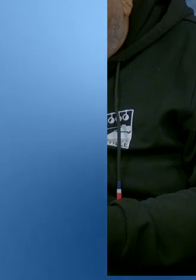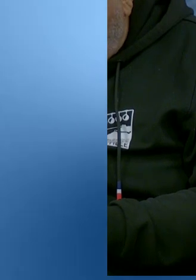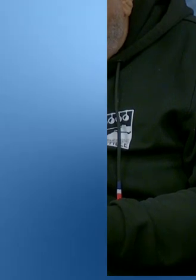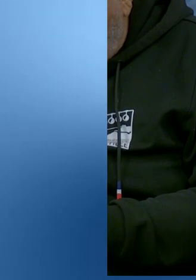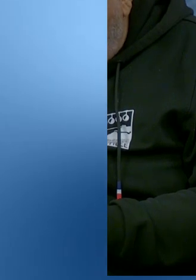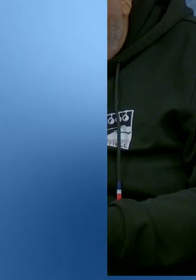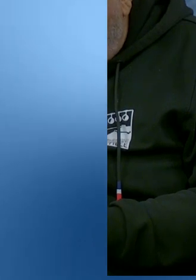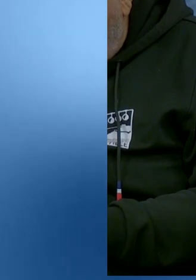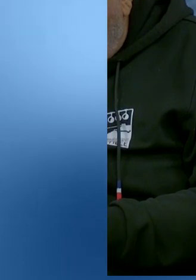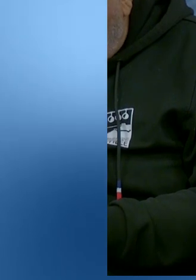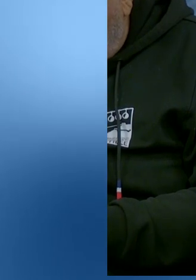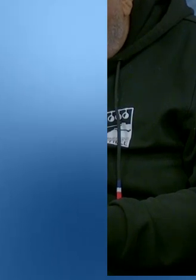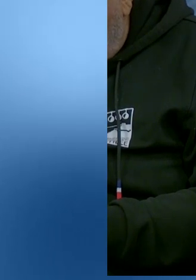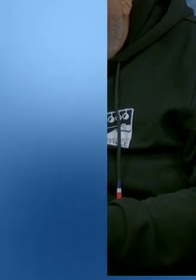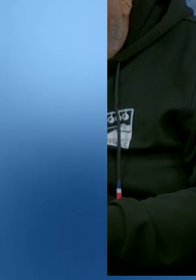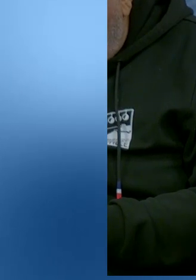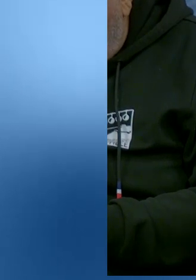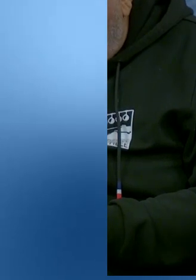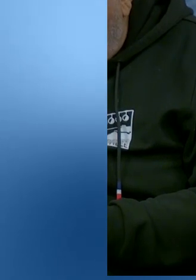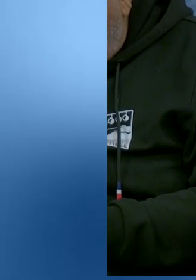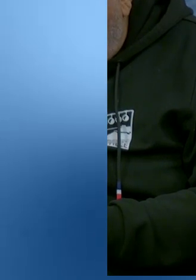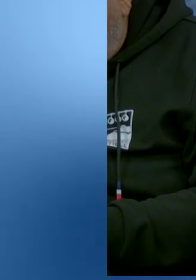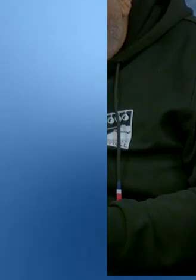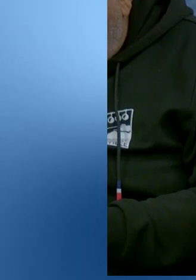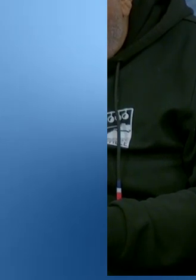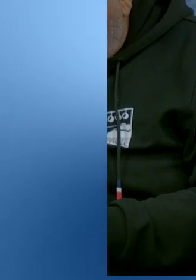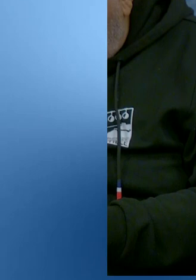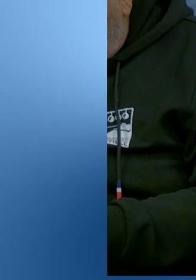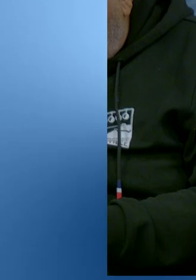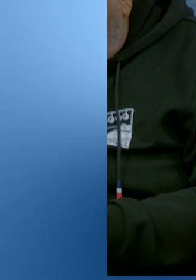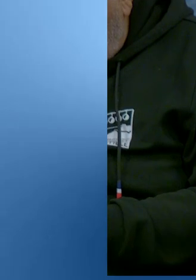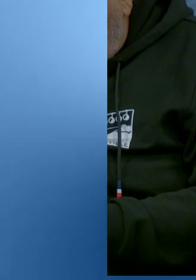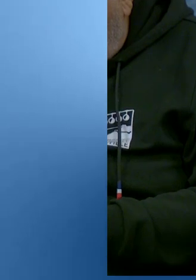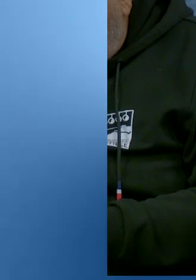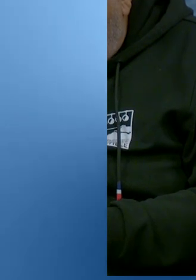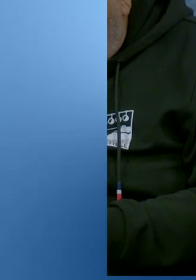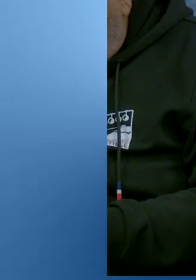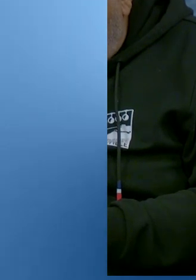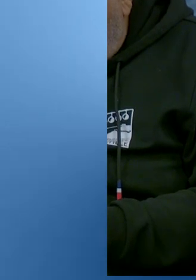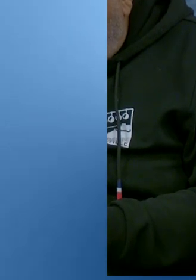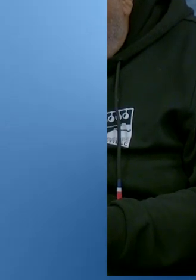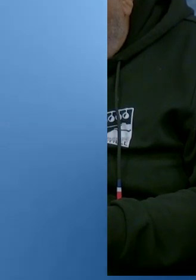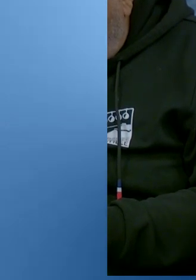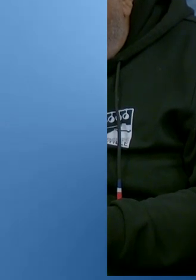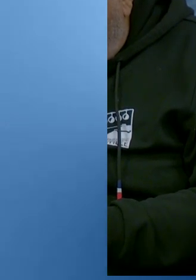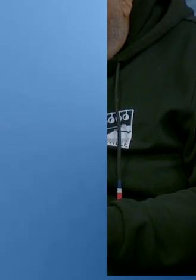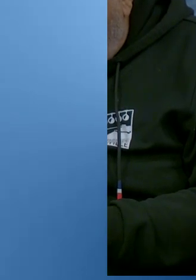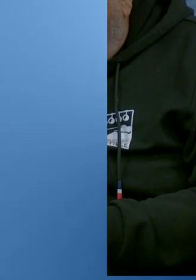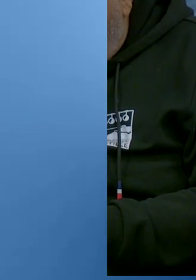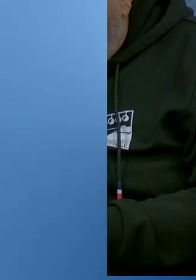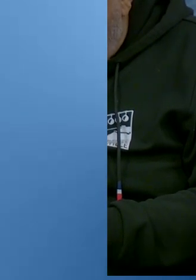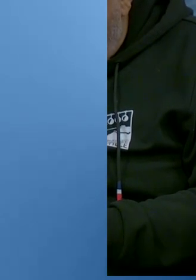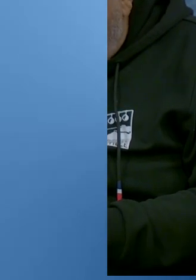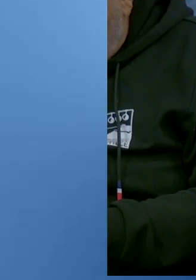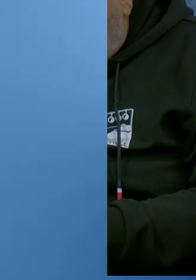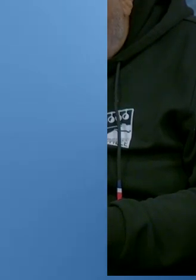l'écrire sur mon téléphone voilà vous avez pourtant tout intérêt faire un mon honorable pour citer Alan confesson étant donné que la commission prévue